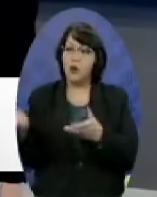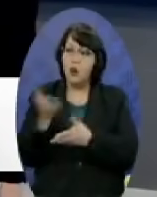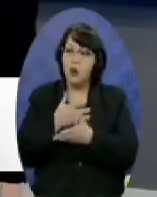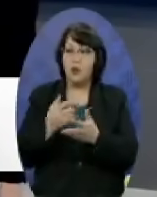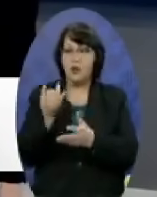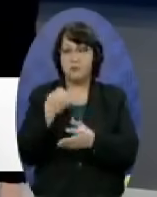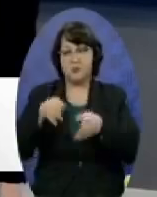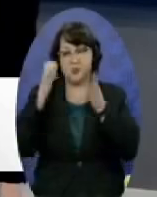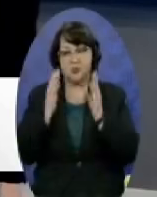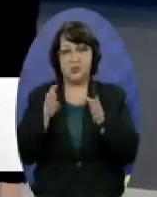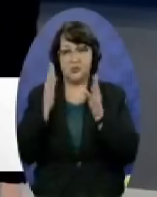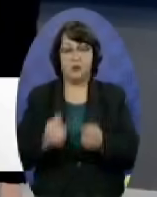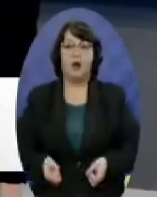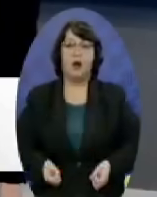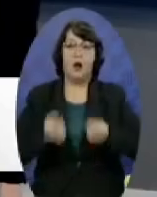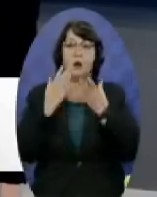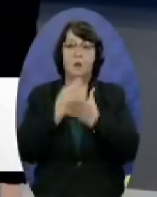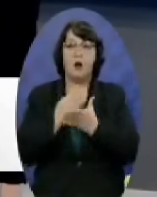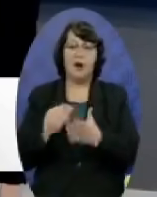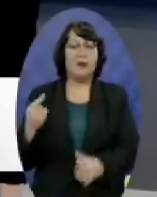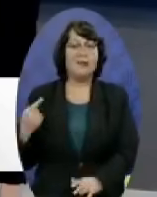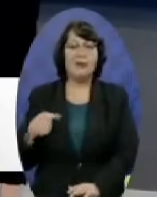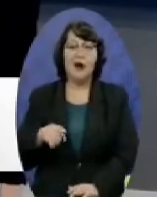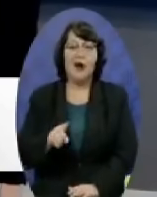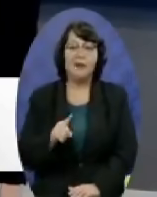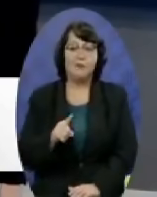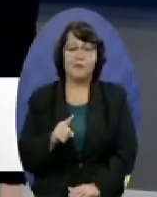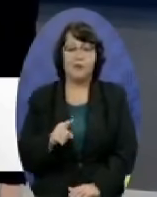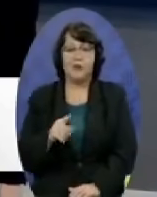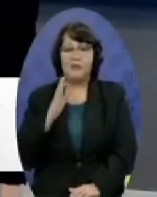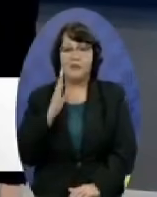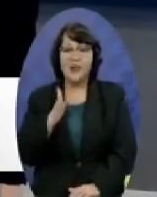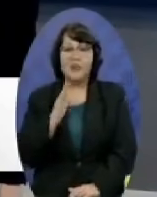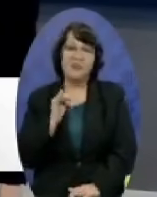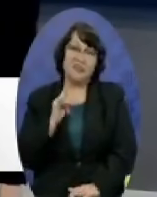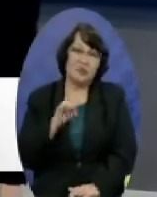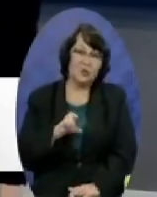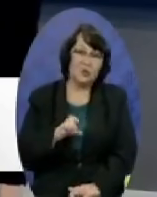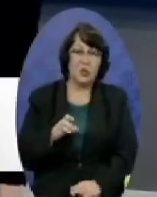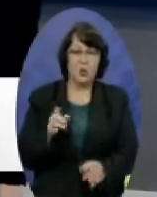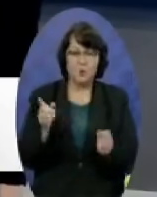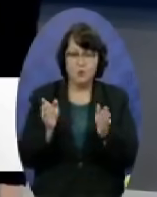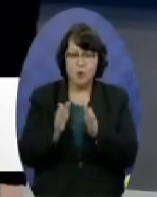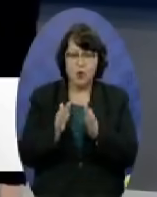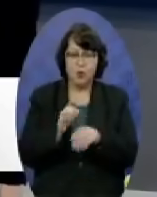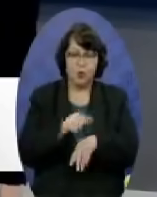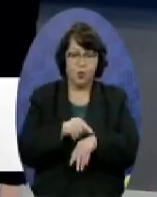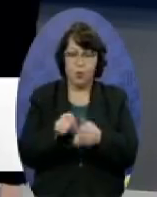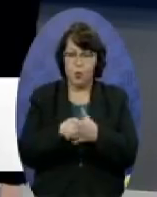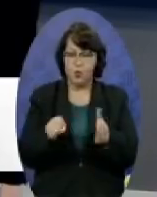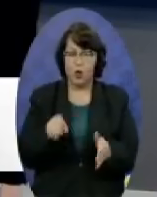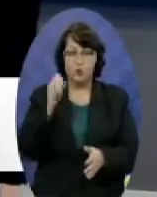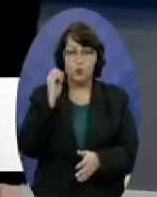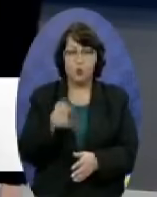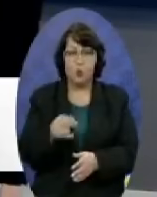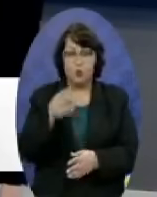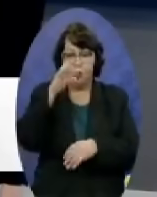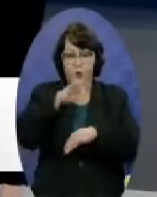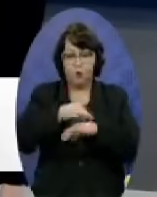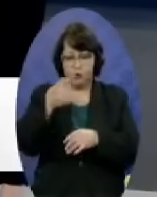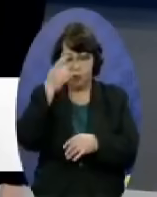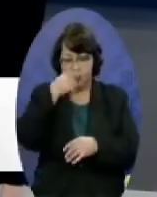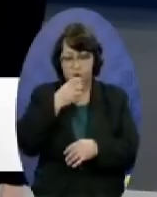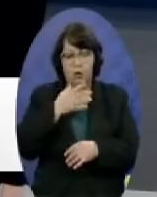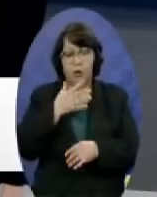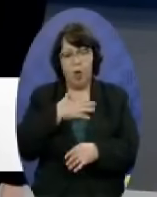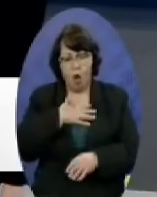ийм шийдвэрүүдийг гаргаж байгаа юм байна. Учир нь юу вэ гэхээр Б хүрээний вирусын хувьд бол маш богино хугацаанд дэгддэг. За өнөөдөр хүүхд танид хүрэхэд маргааш